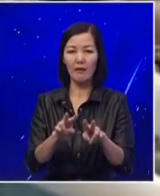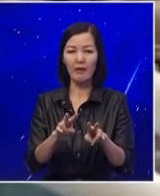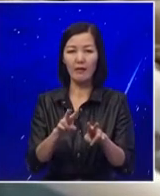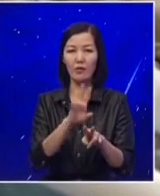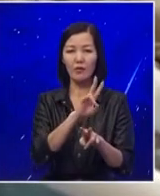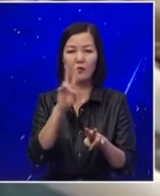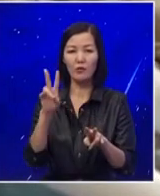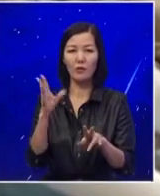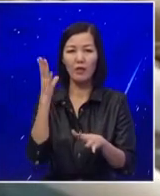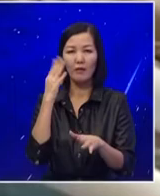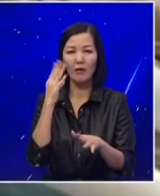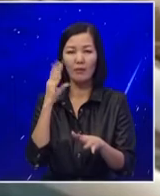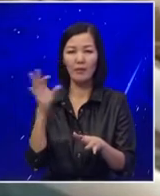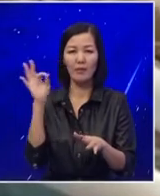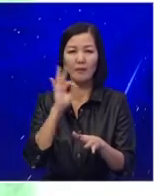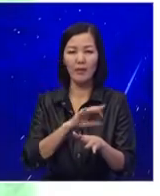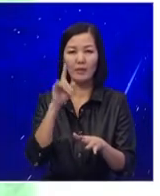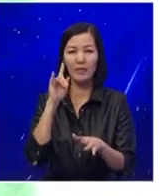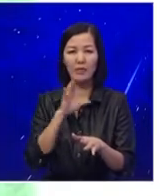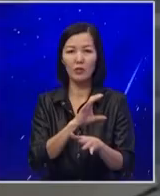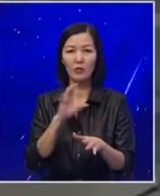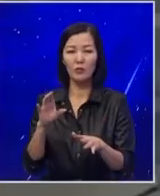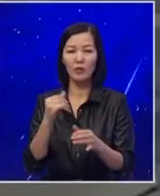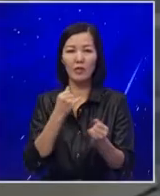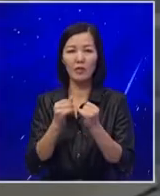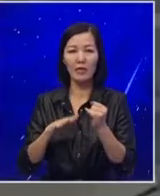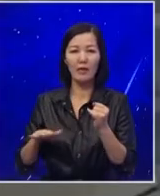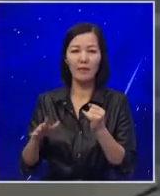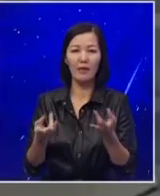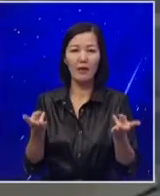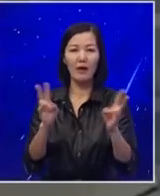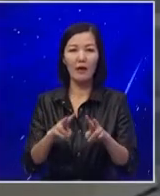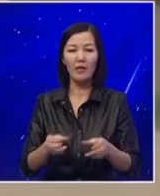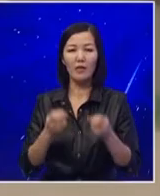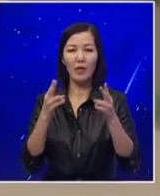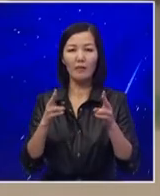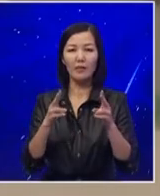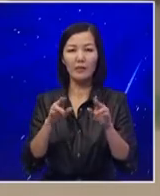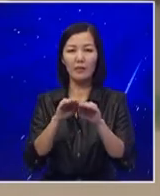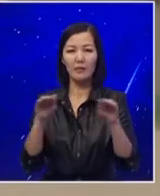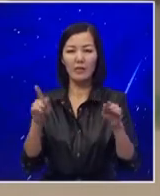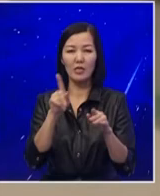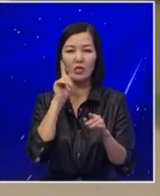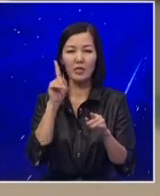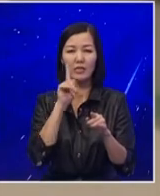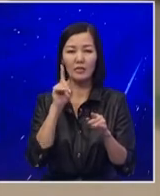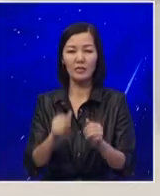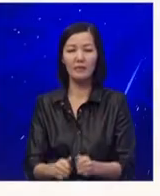Алматы, Қостанай, Павлодар, батыс және солтүстік Қазақстан сары аймақ тізімінде. Қалған өңірлерде қауіптілік белгісі жасыл түске ие.